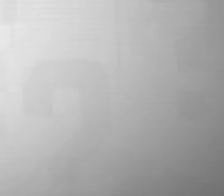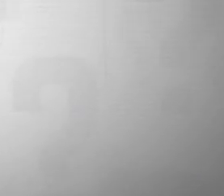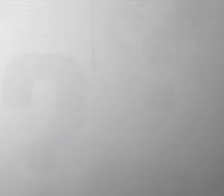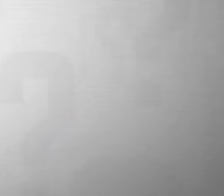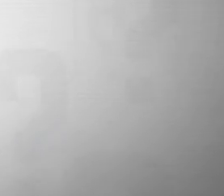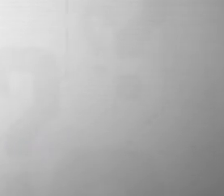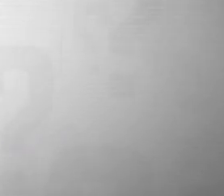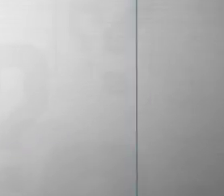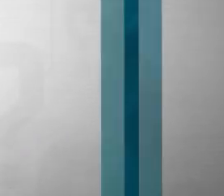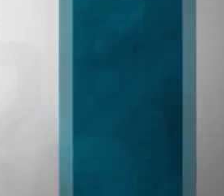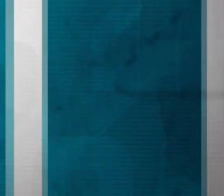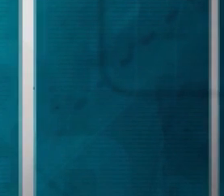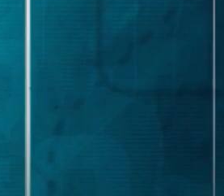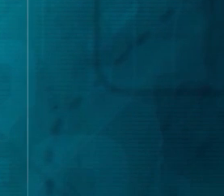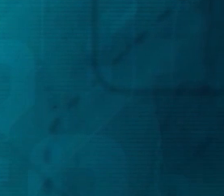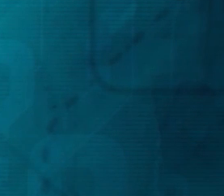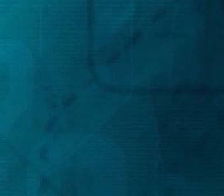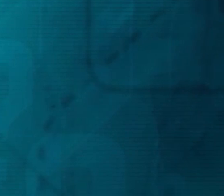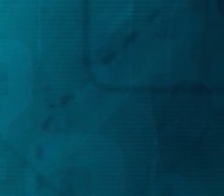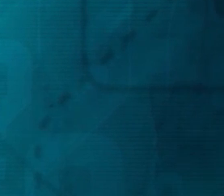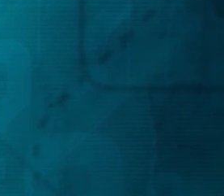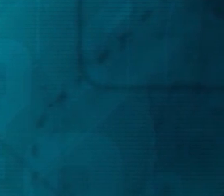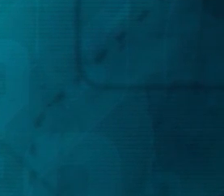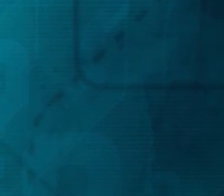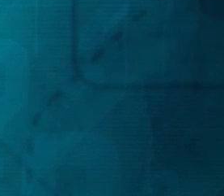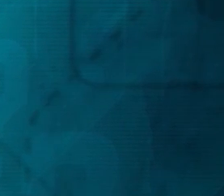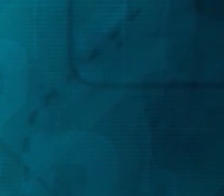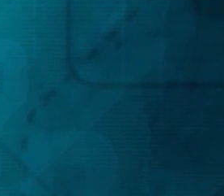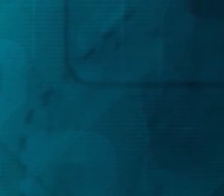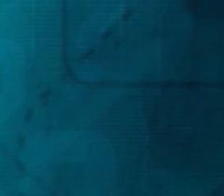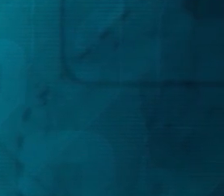muyum? Kadın değil, nedir? Öğrenmek herkese farzdır.